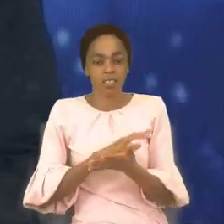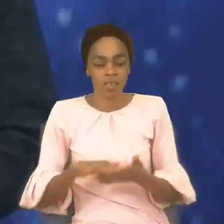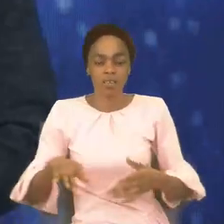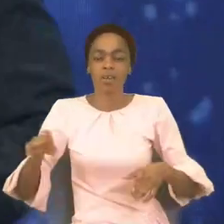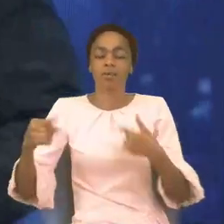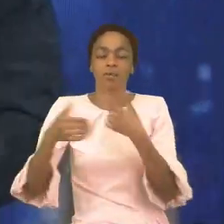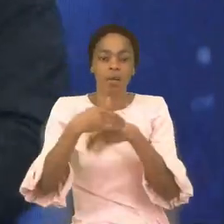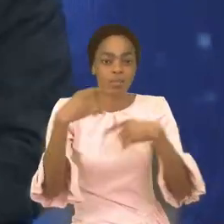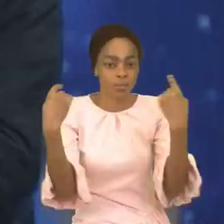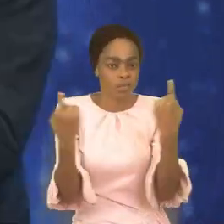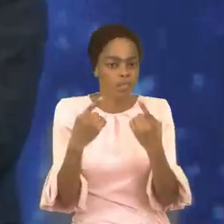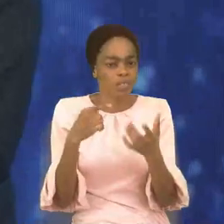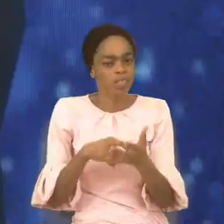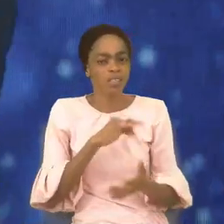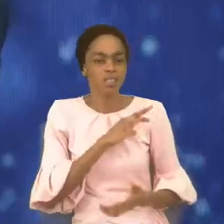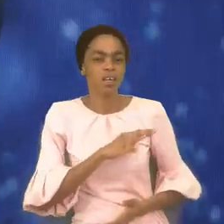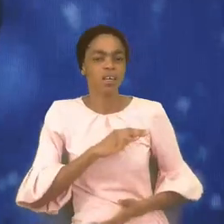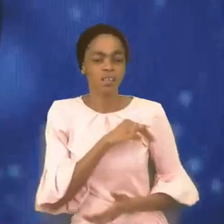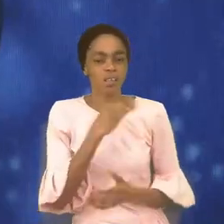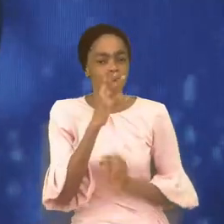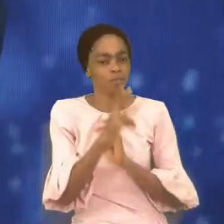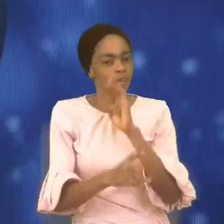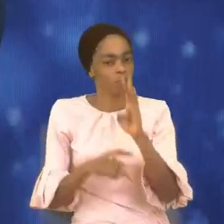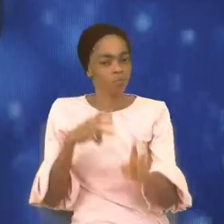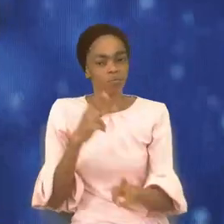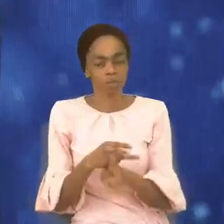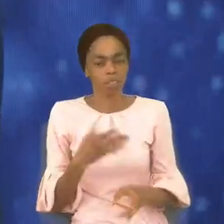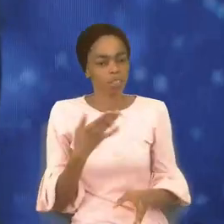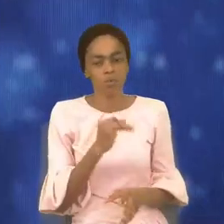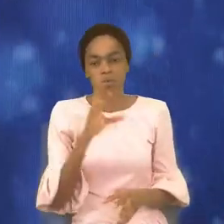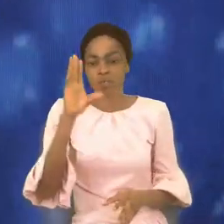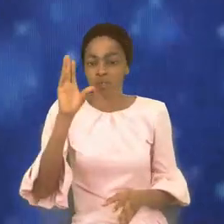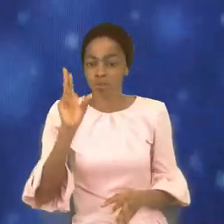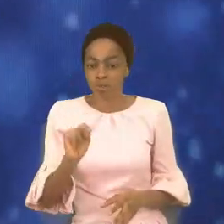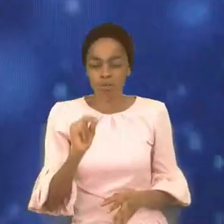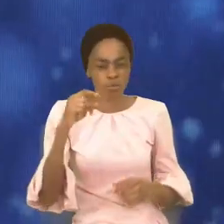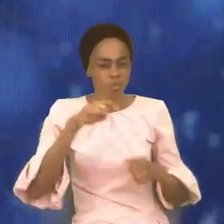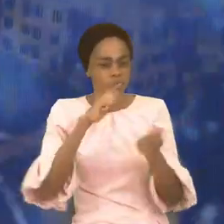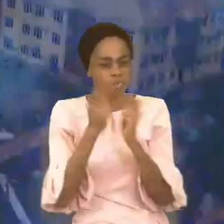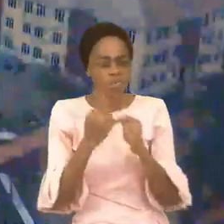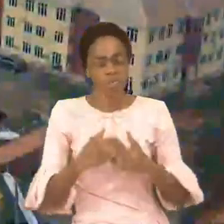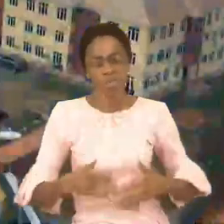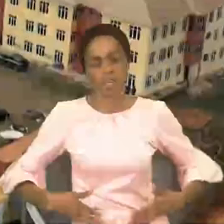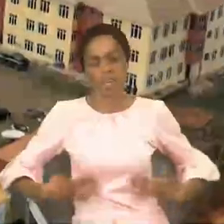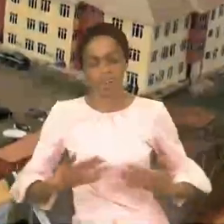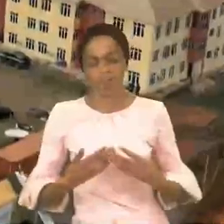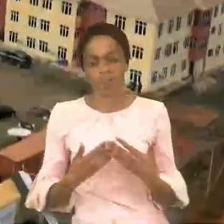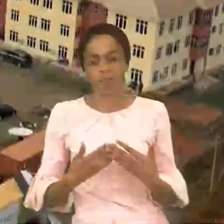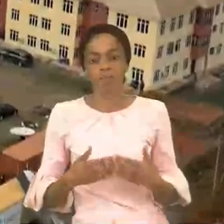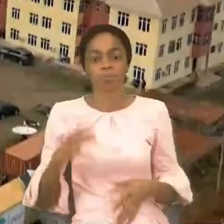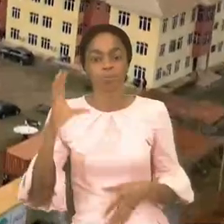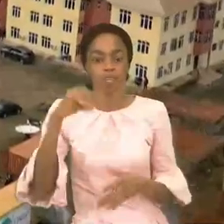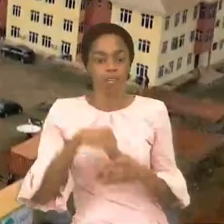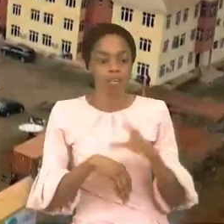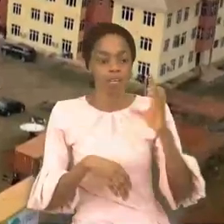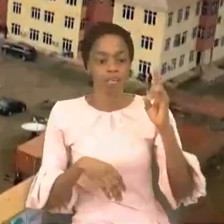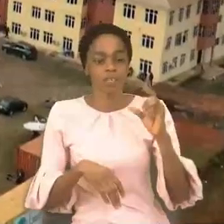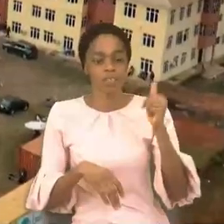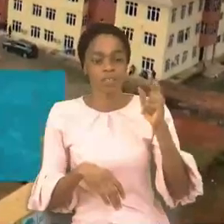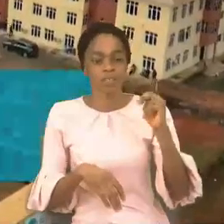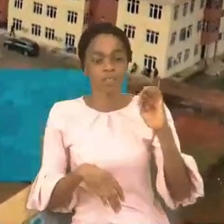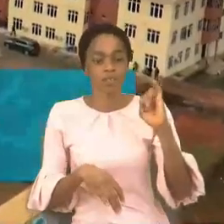c'est l'attitude du monde. Il n'y a pas de changement dans leur vie. En Daniel chapitre 3,